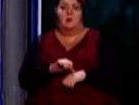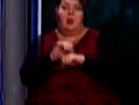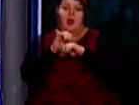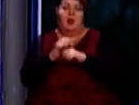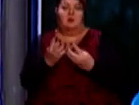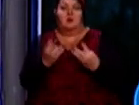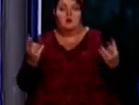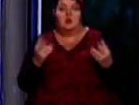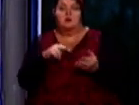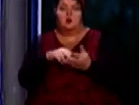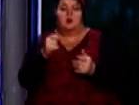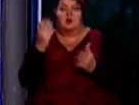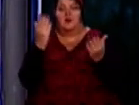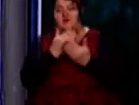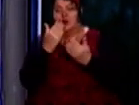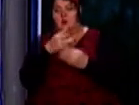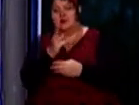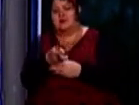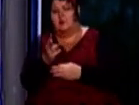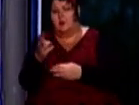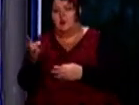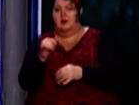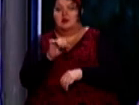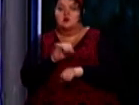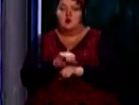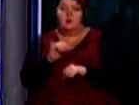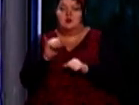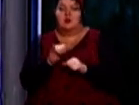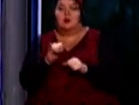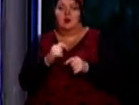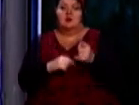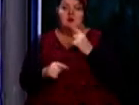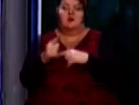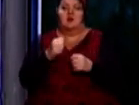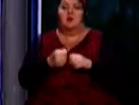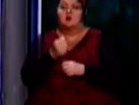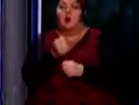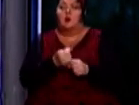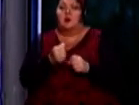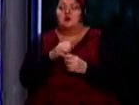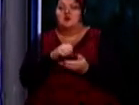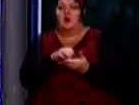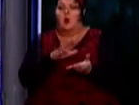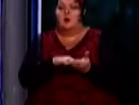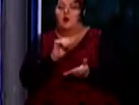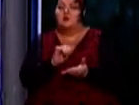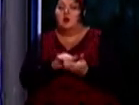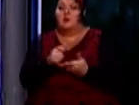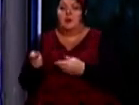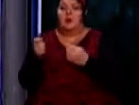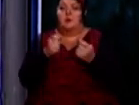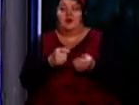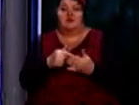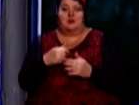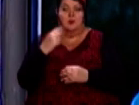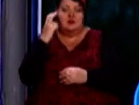і фільми знімали, і зупинили, і завернули на доопрацювання облікову документацію, привезену нам з